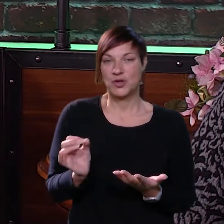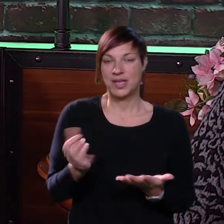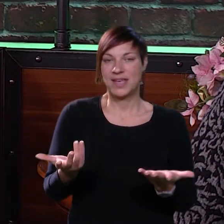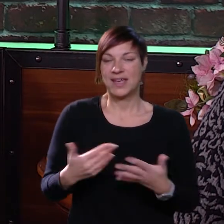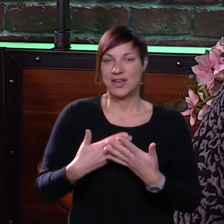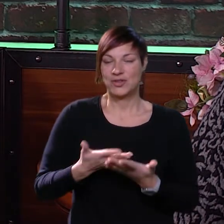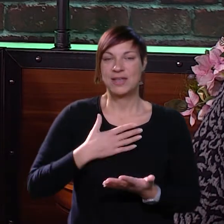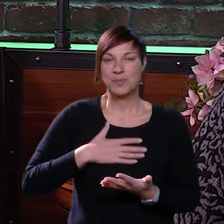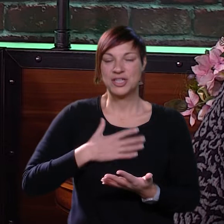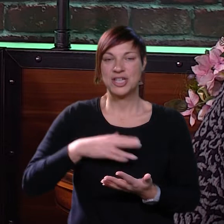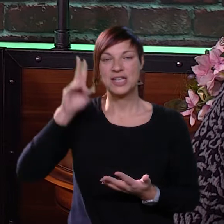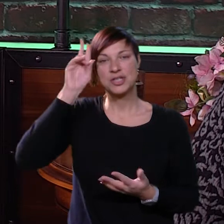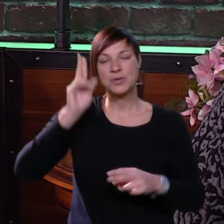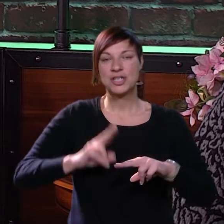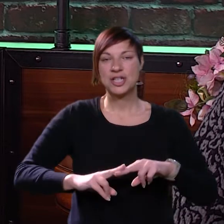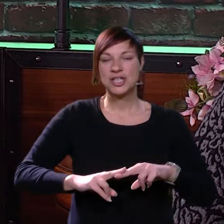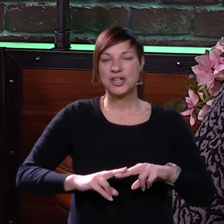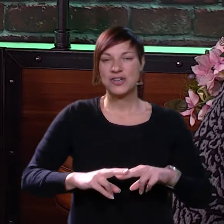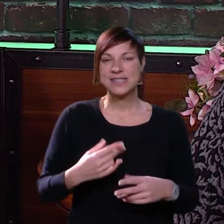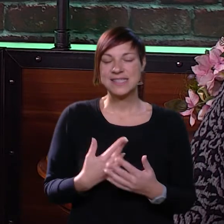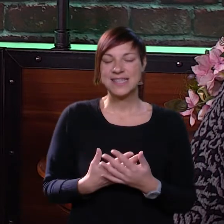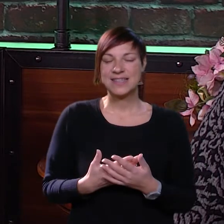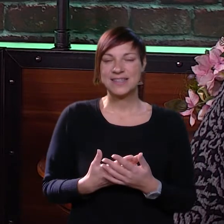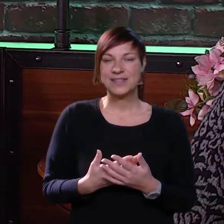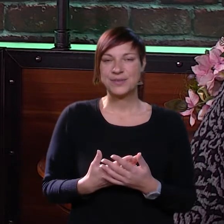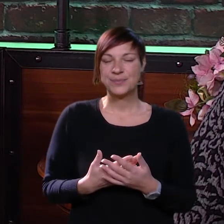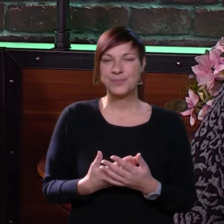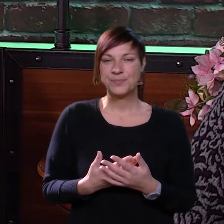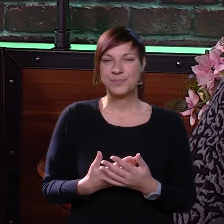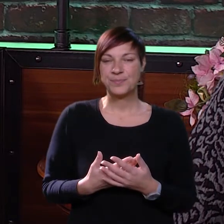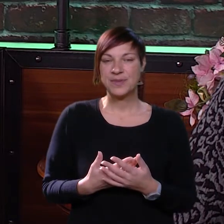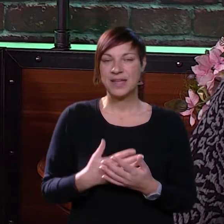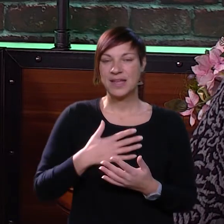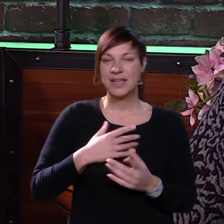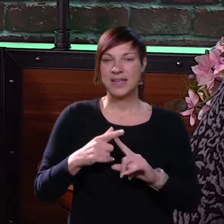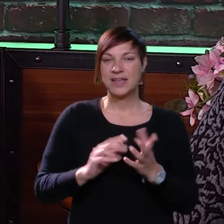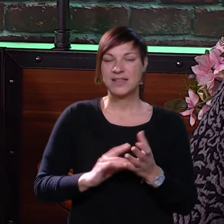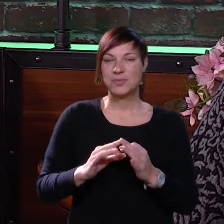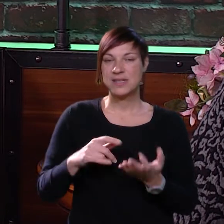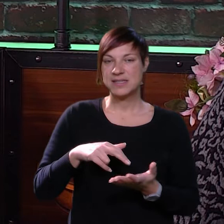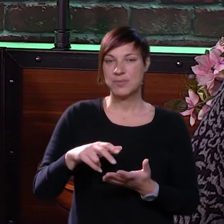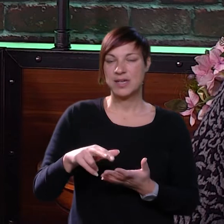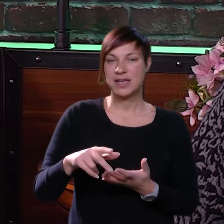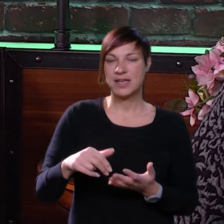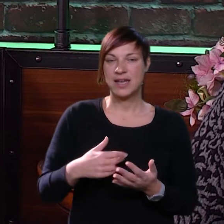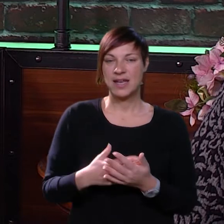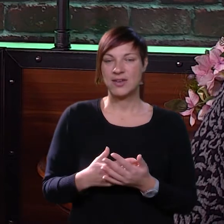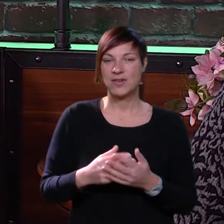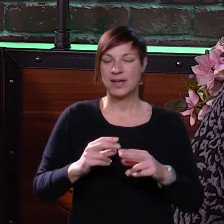ok, ono, ako ti baš želiš, možeš ostati. I onda nismo ja i Toma ni krenuli,